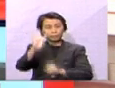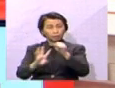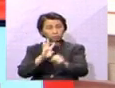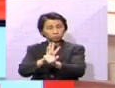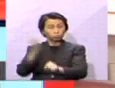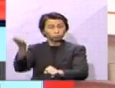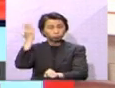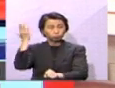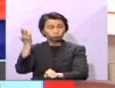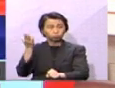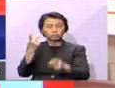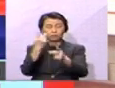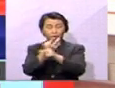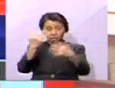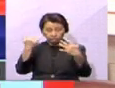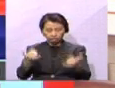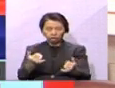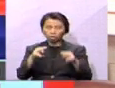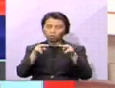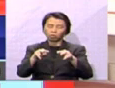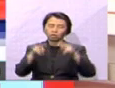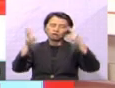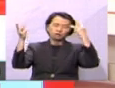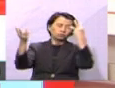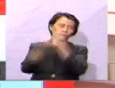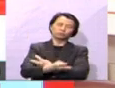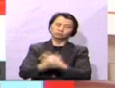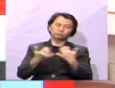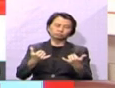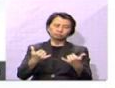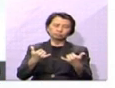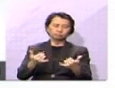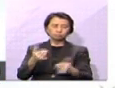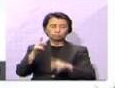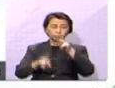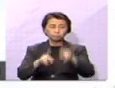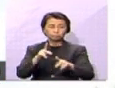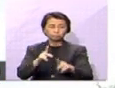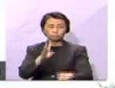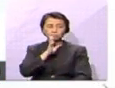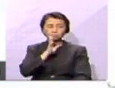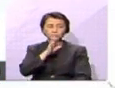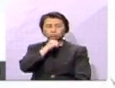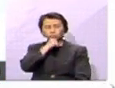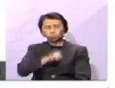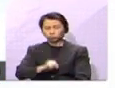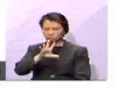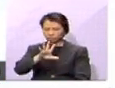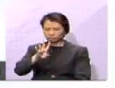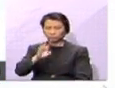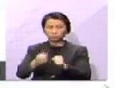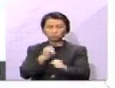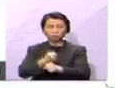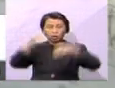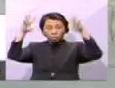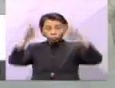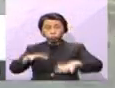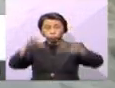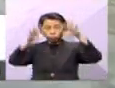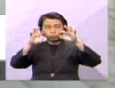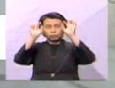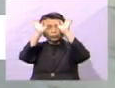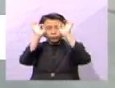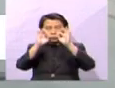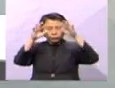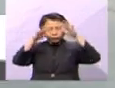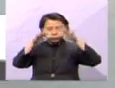lalu bencana kali ini dianggap paling buruk menurut penduduk zaitun Osman 54 tahun hujan lebat kadang-kadang Reny yang